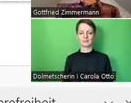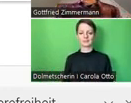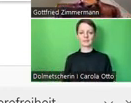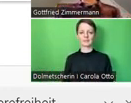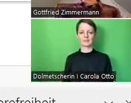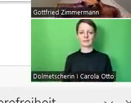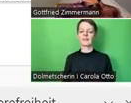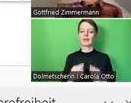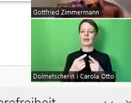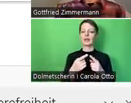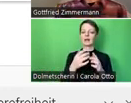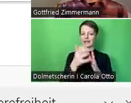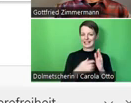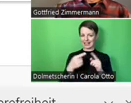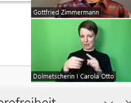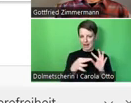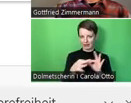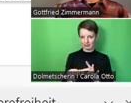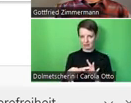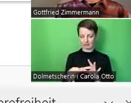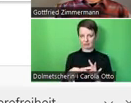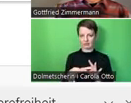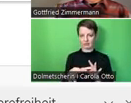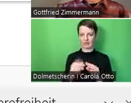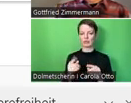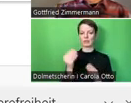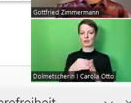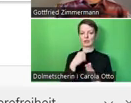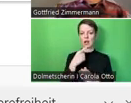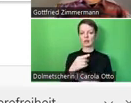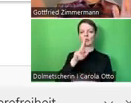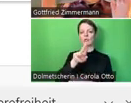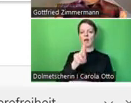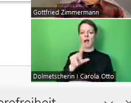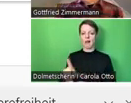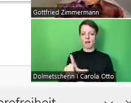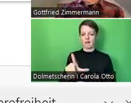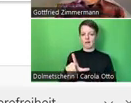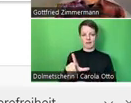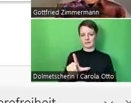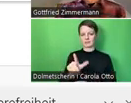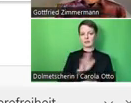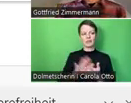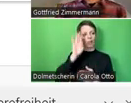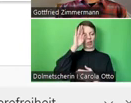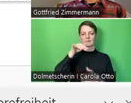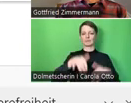Bei Link-Text ist generell zu sagen, dass man möglichst keine URL einfach hinschreiben